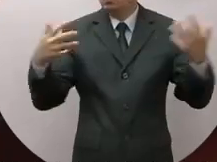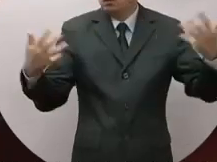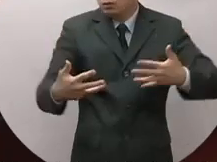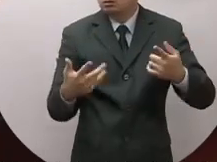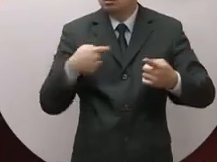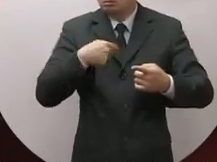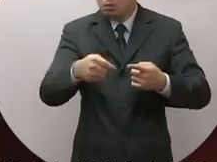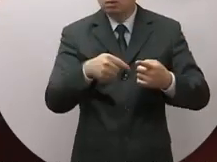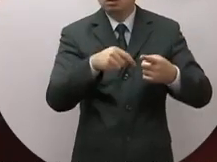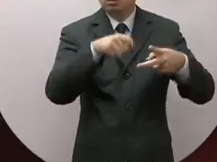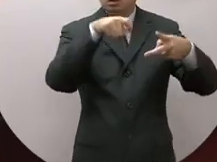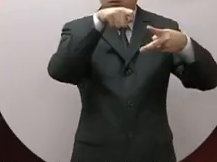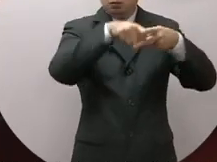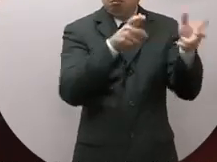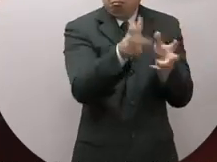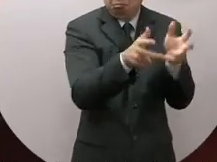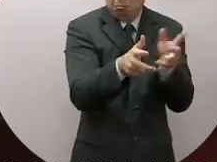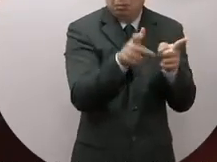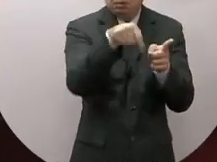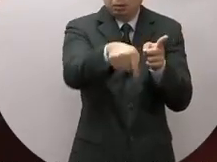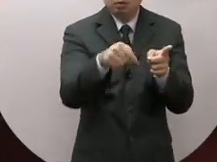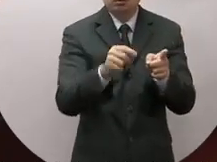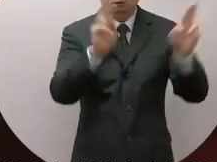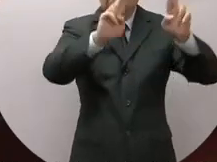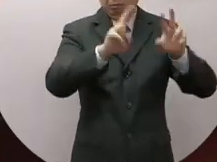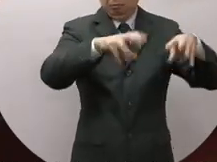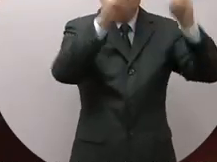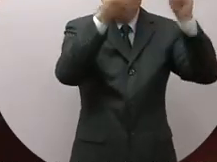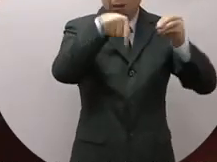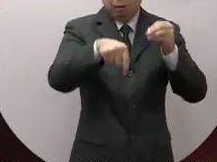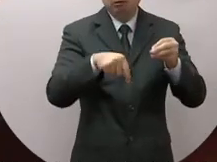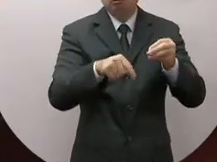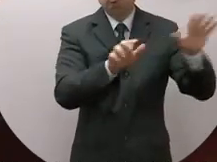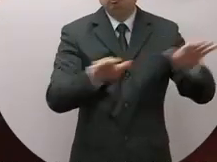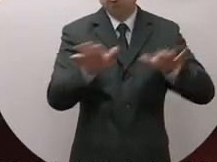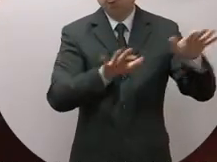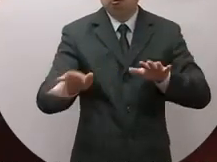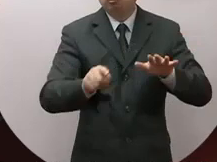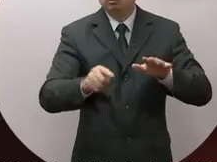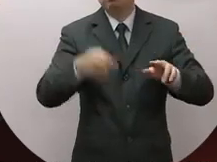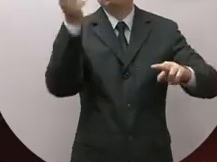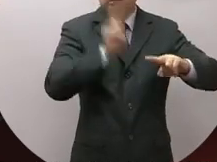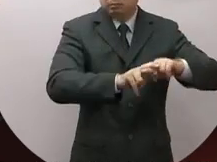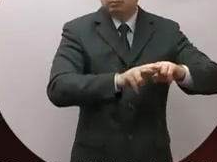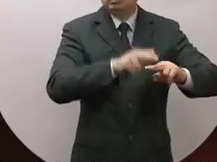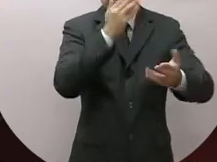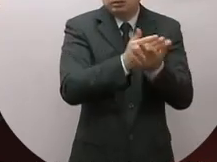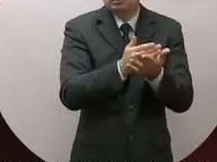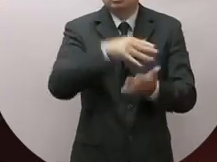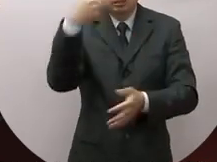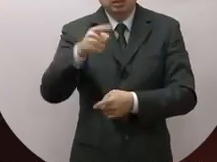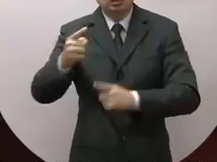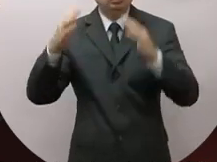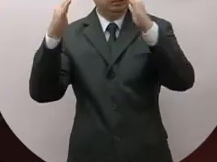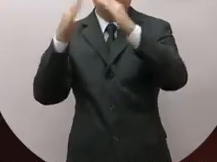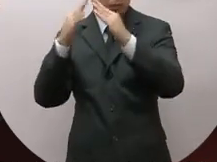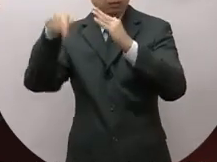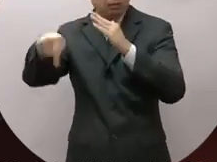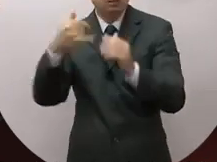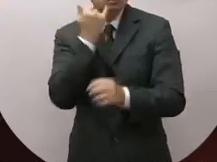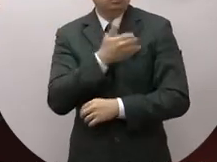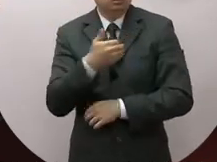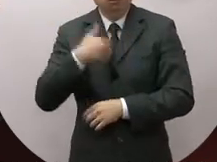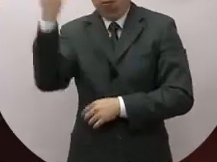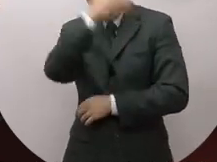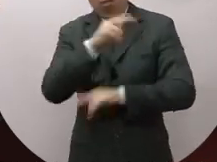遭受损失，可能停止生产之外，一般的家庭用户因为间歇的停电送电也造成了电线的损害。先不